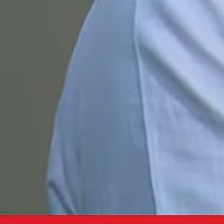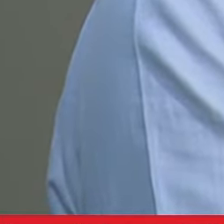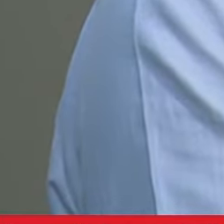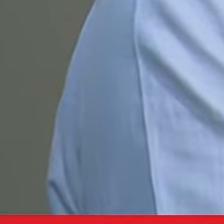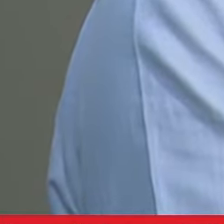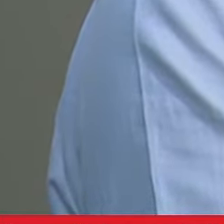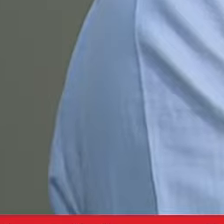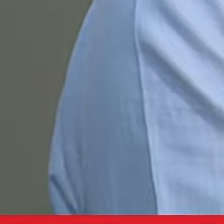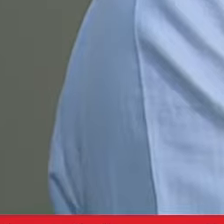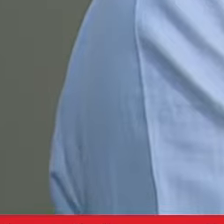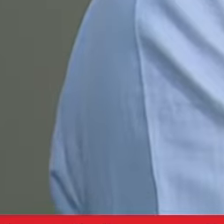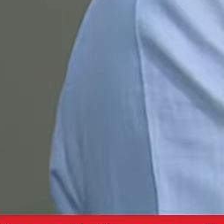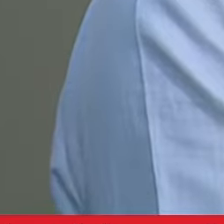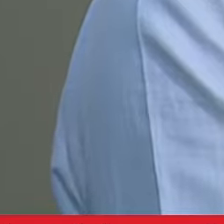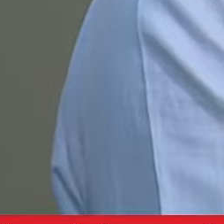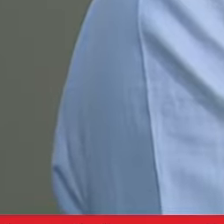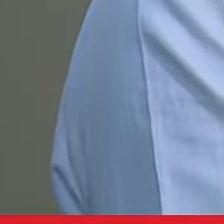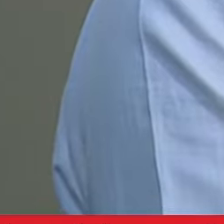النهار مبصرة